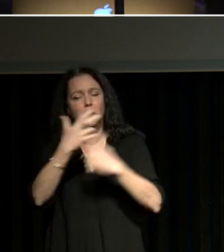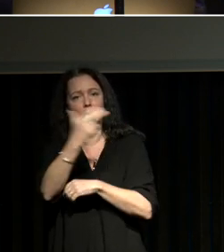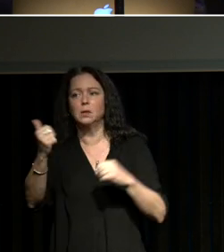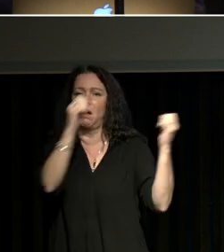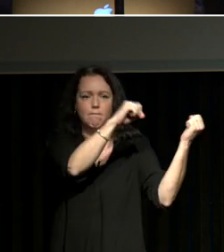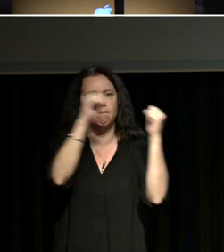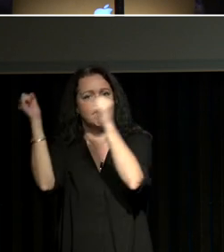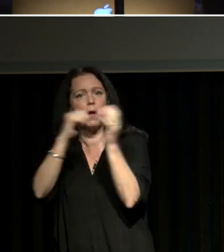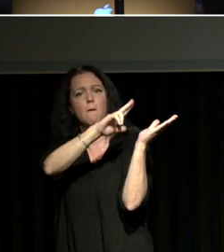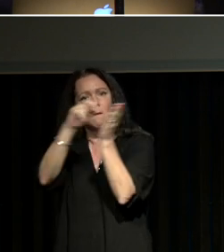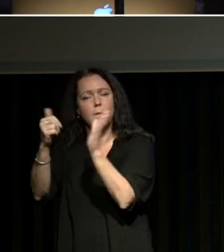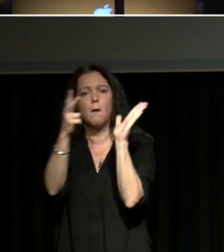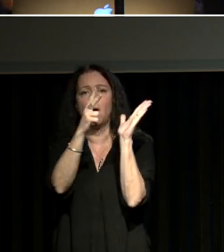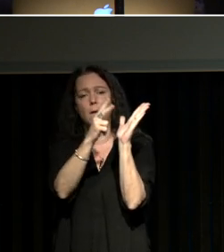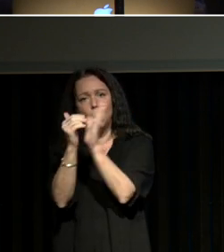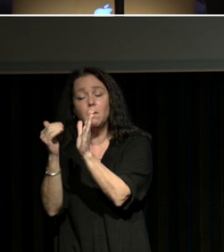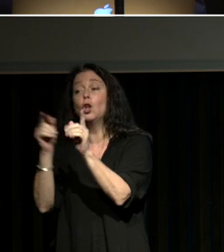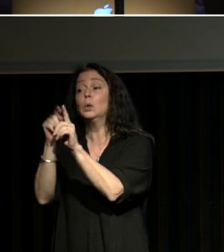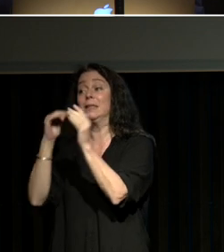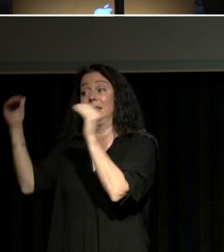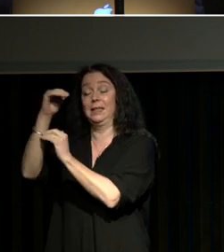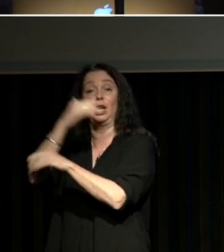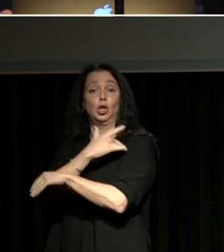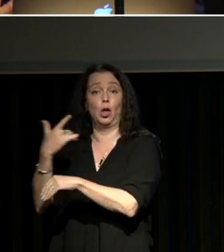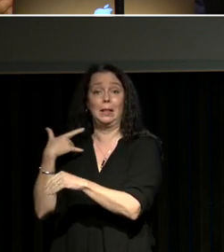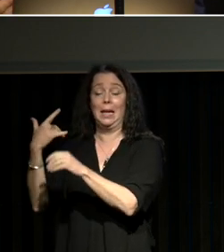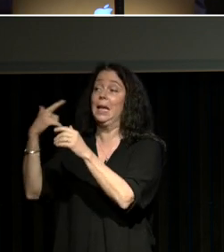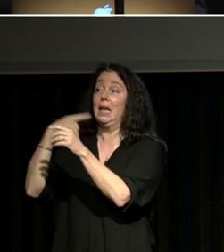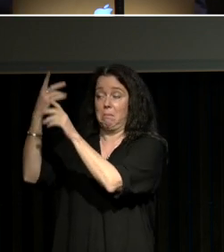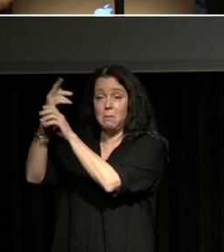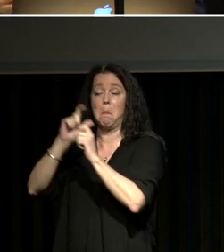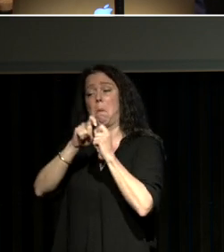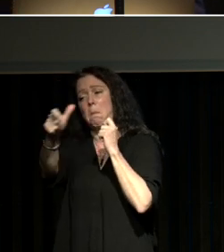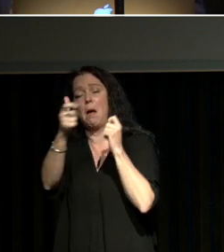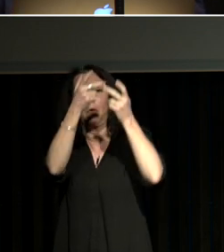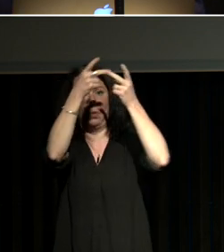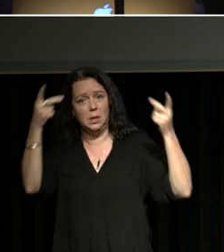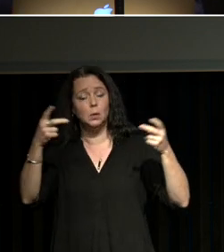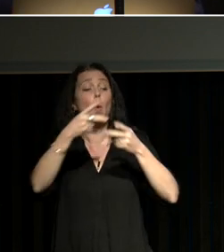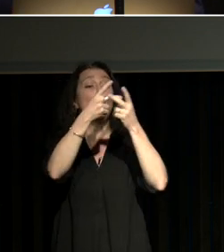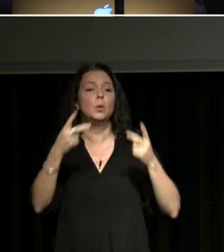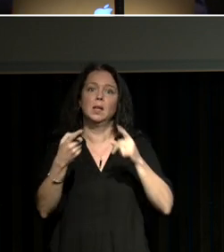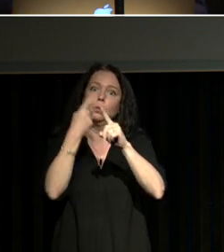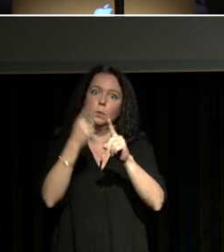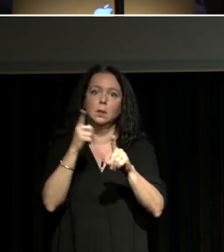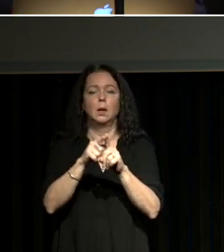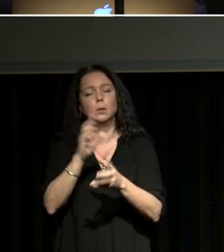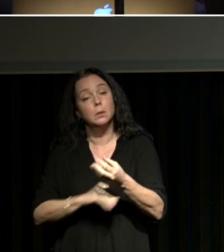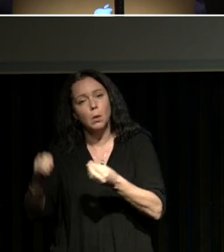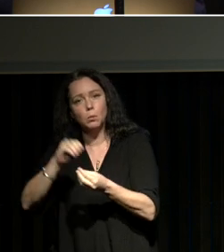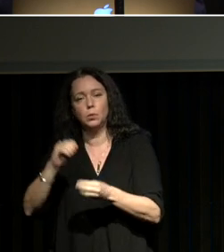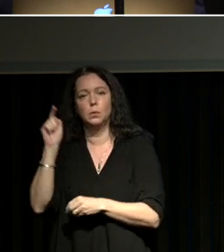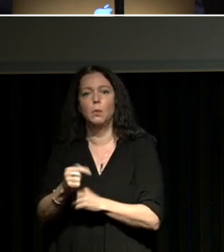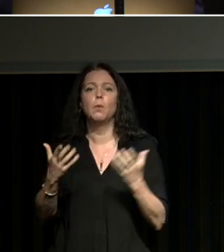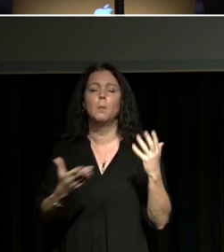par la Direction générale de la Santé. Des autorisations ont été données. Et il faut des autorisations spéciales, supplémentaires, par rapport